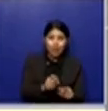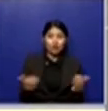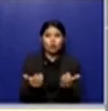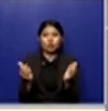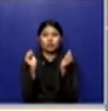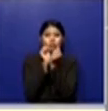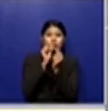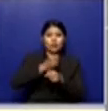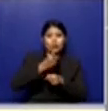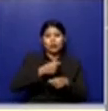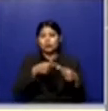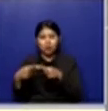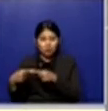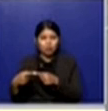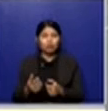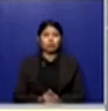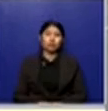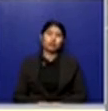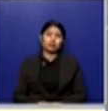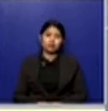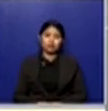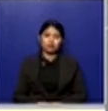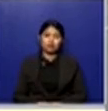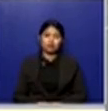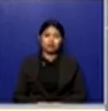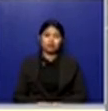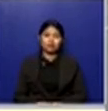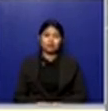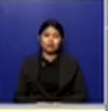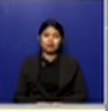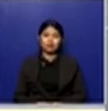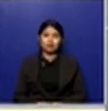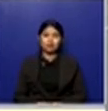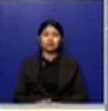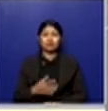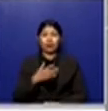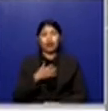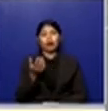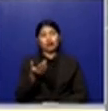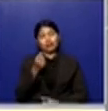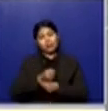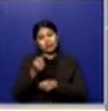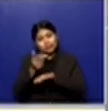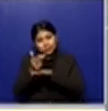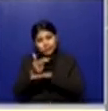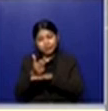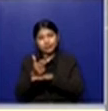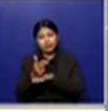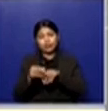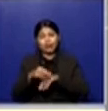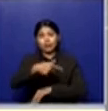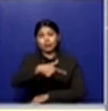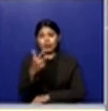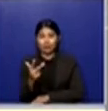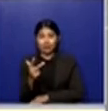าสต่อนะครับผมอยากให้รายการประเภทนี้เป็นรายการที่ไทย